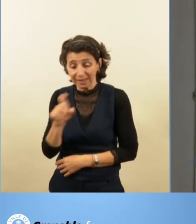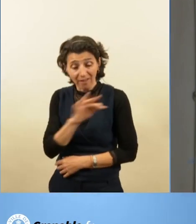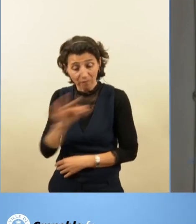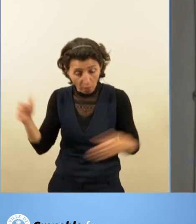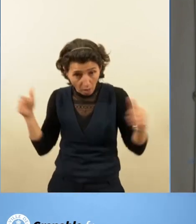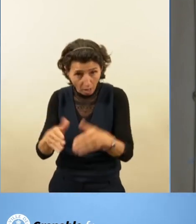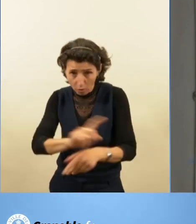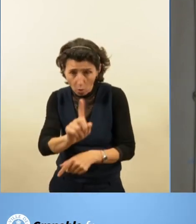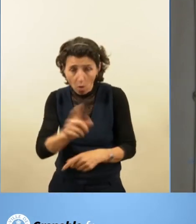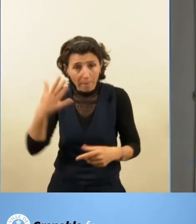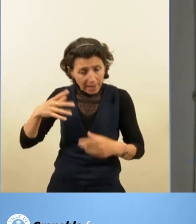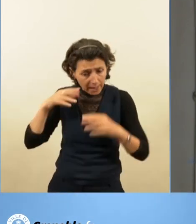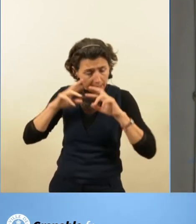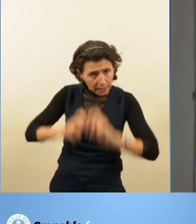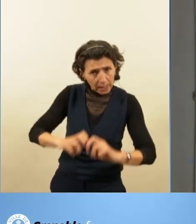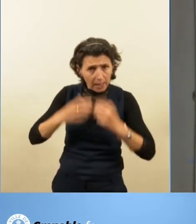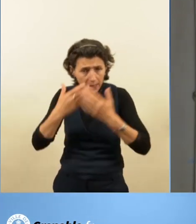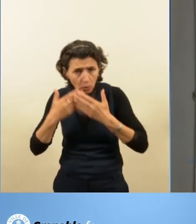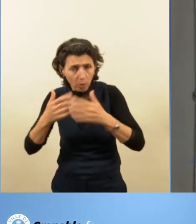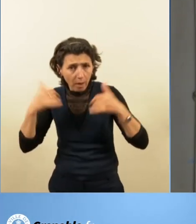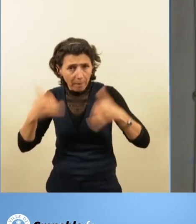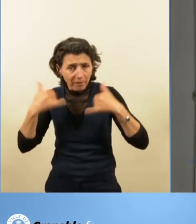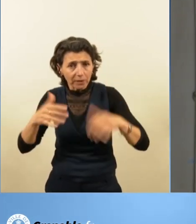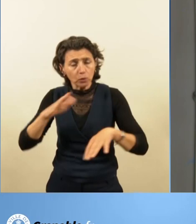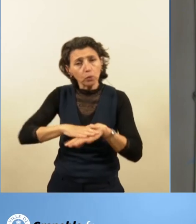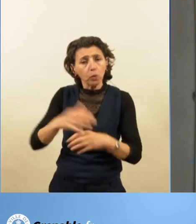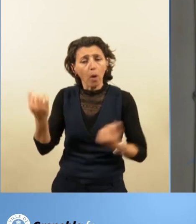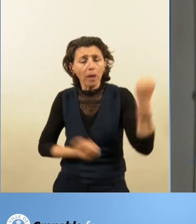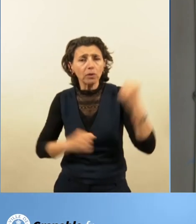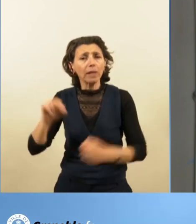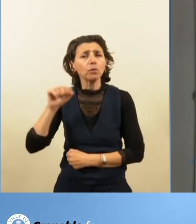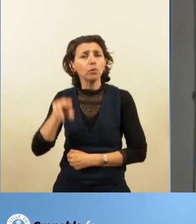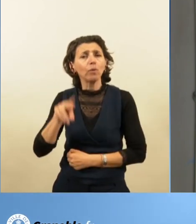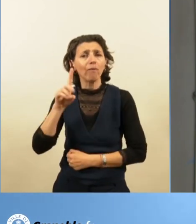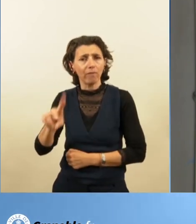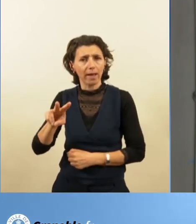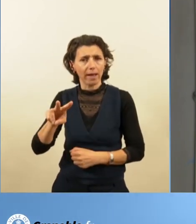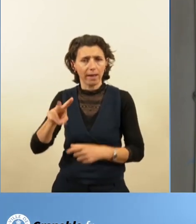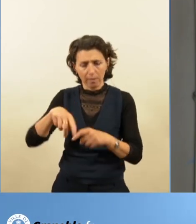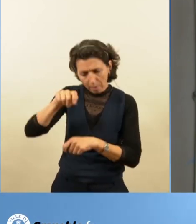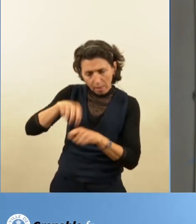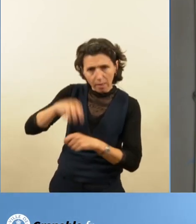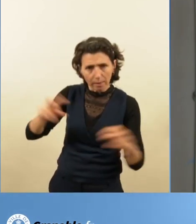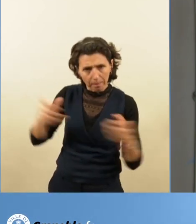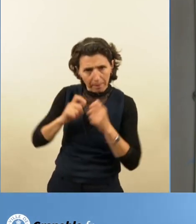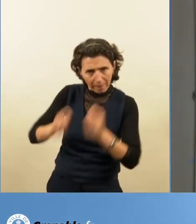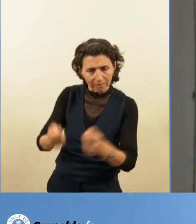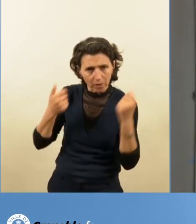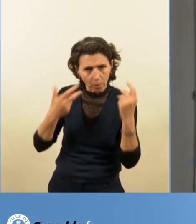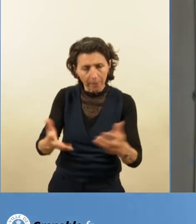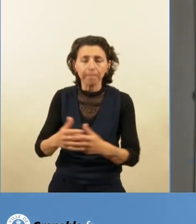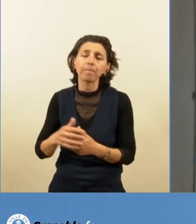des études sont en cours sur la tarification des SUV notamment et conformément à la à la délibération cadre qui avait été prise